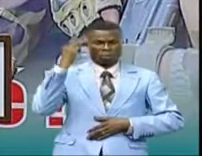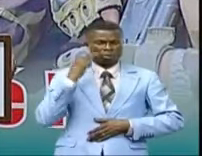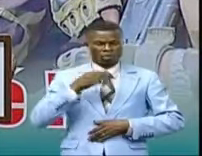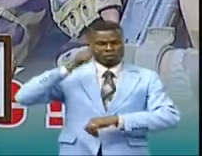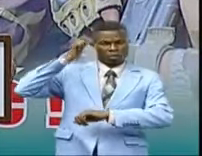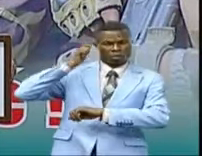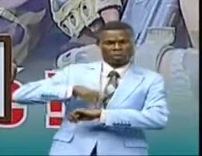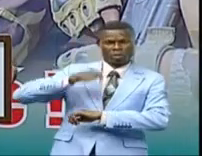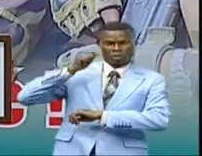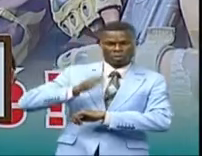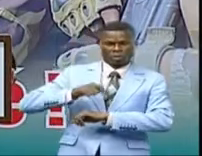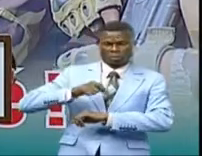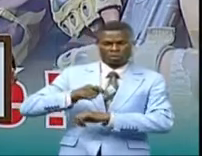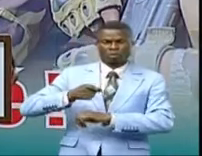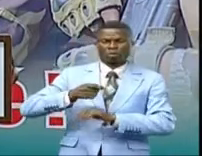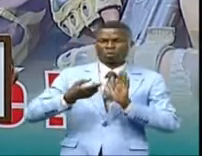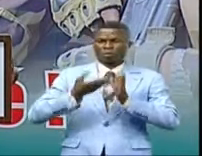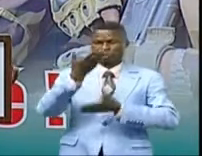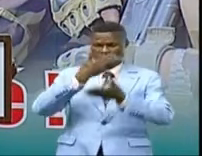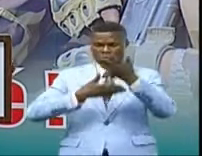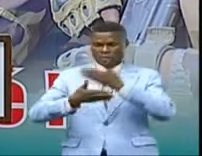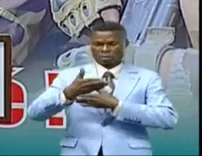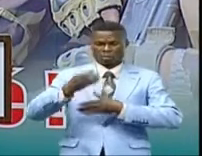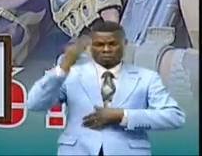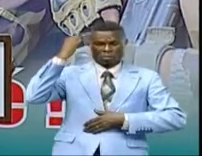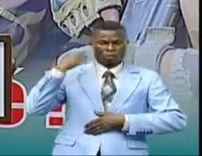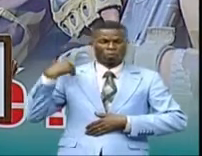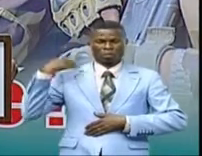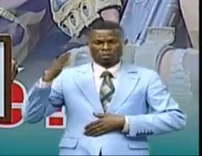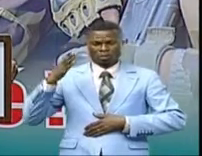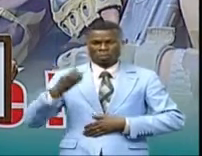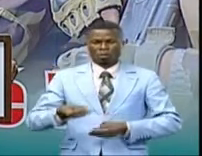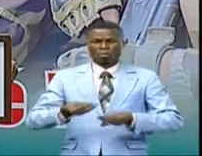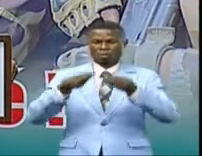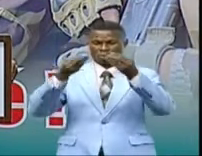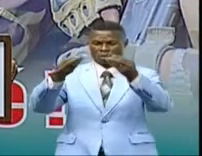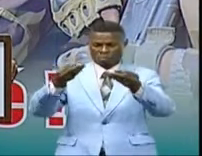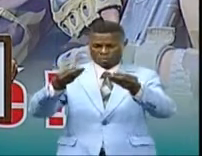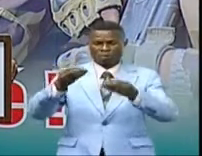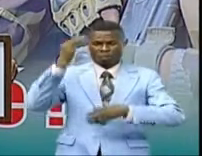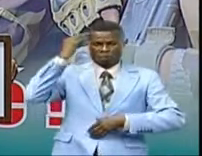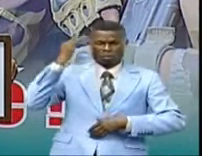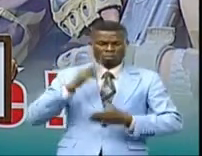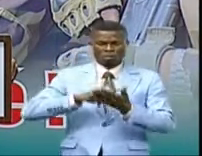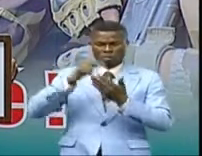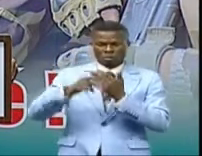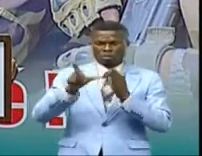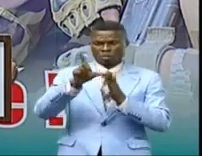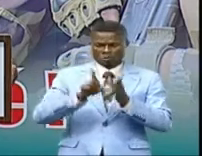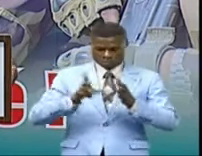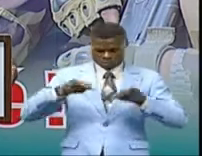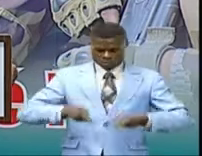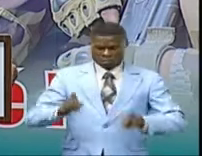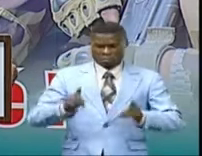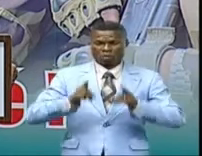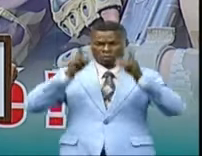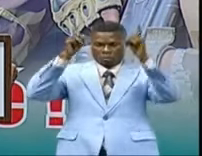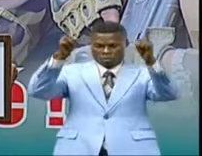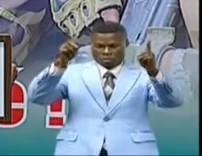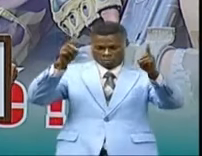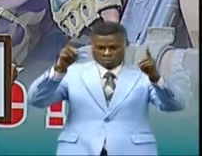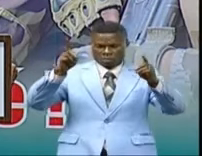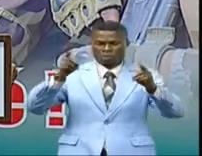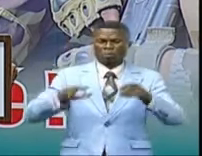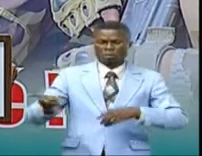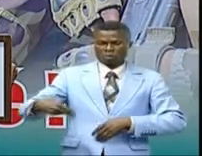la Justice, représentant la ministre d'État, a soumis au Conseil le projet de loi autorisant la prorogation de l'état de